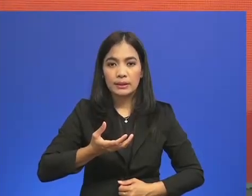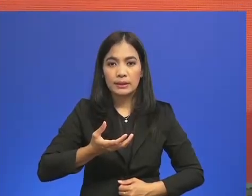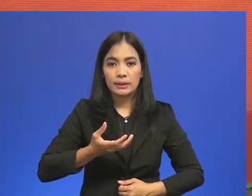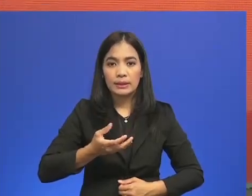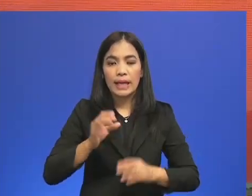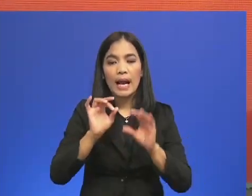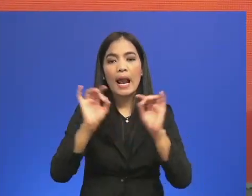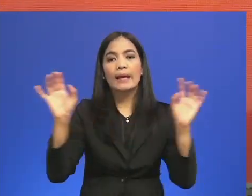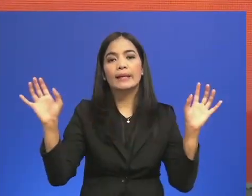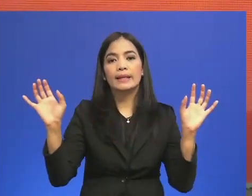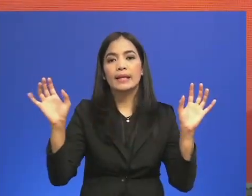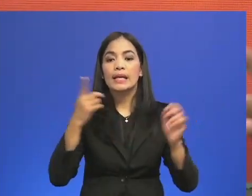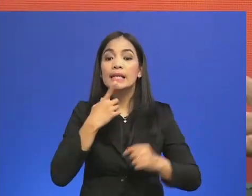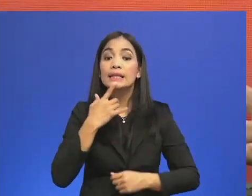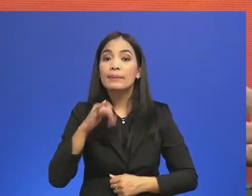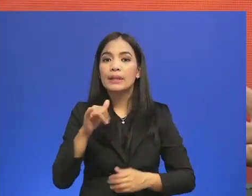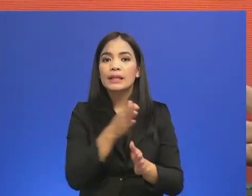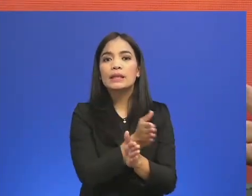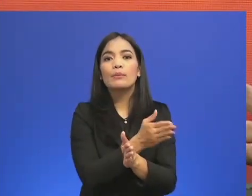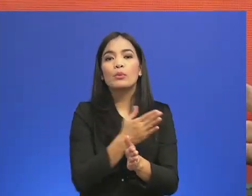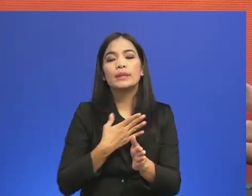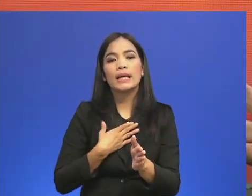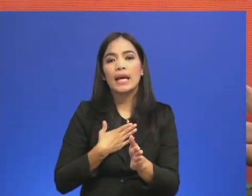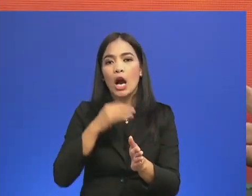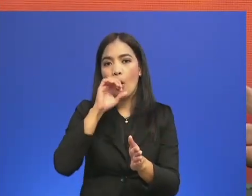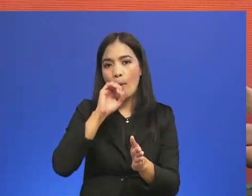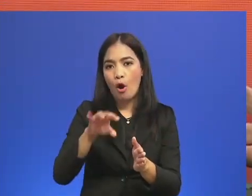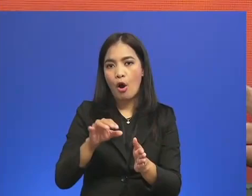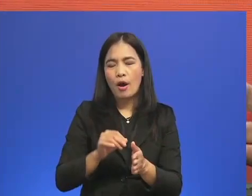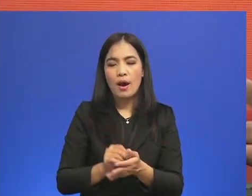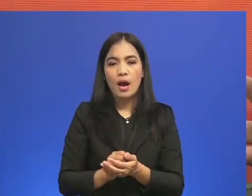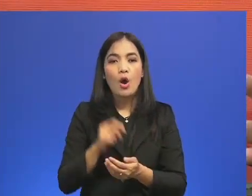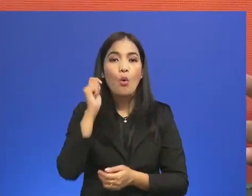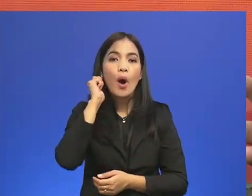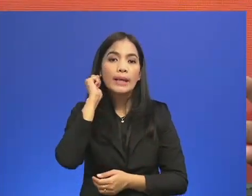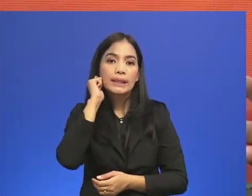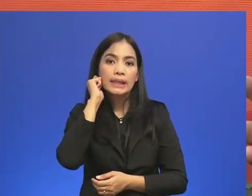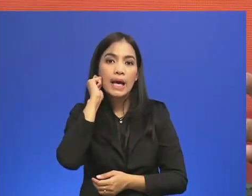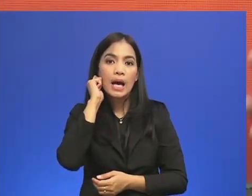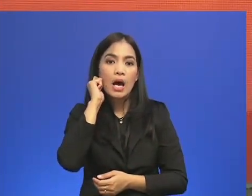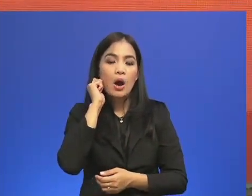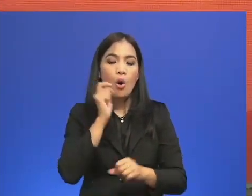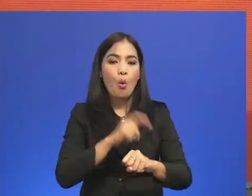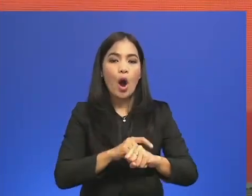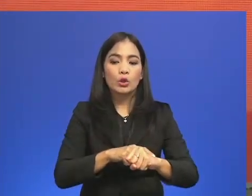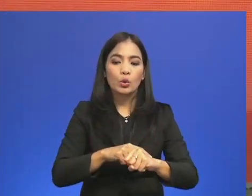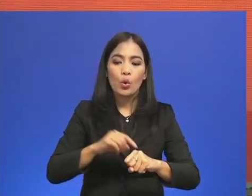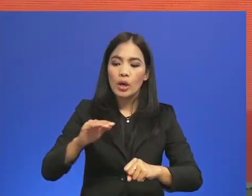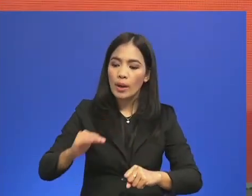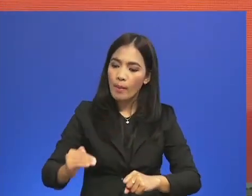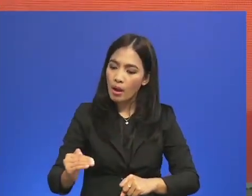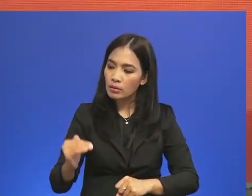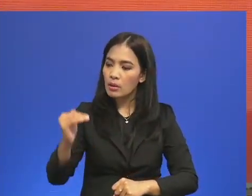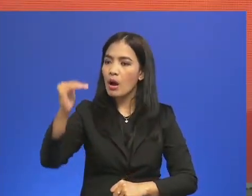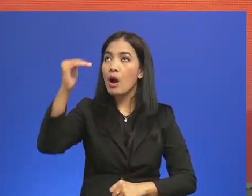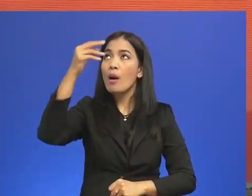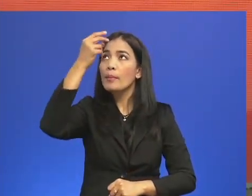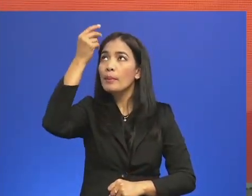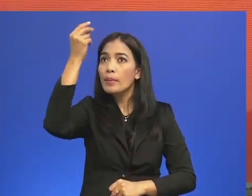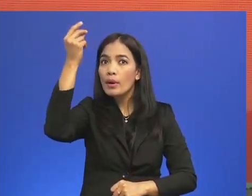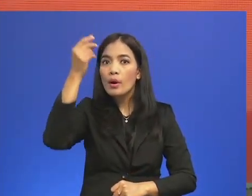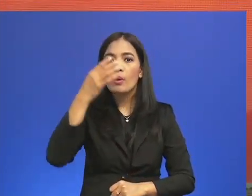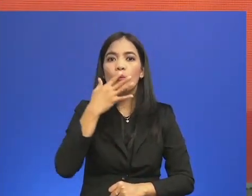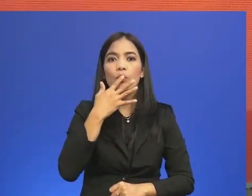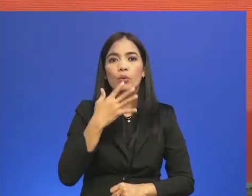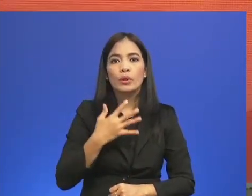yang lain. Seperti yang tadi saya katakan, wanita sejak remaja memimpikan bagaimana